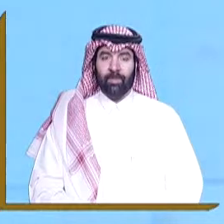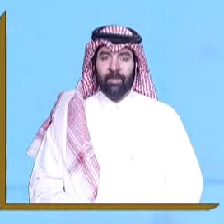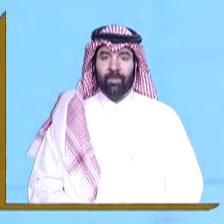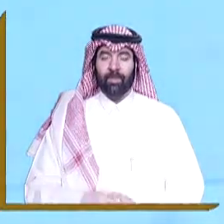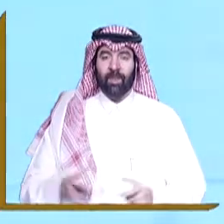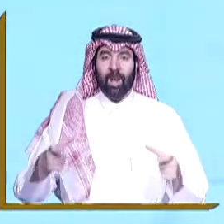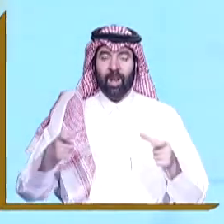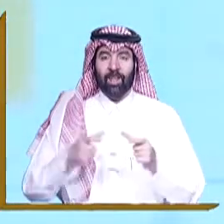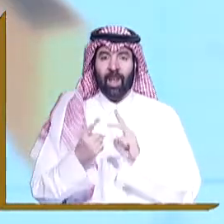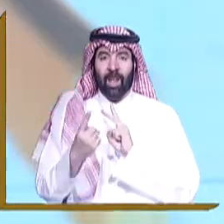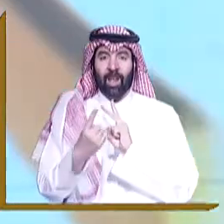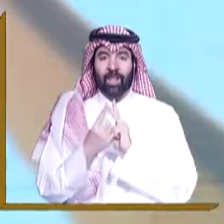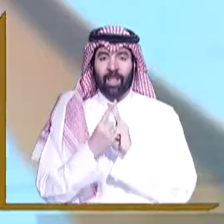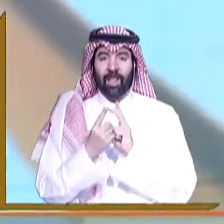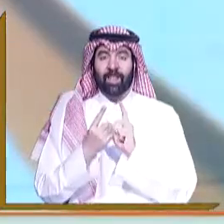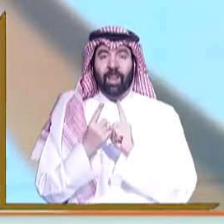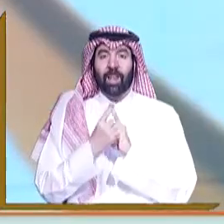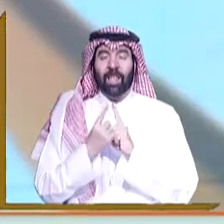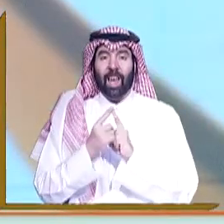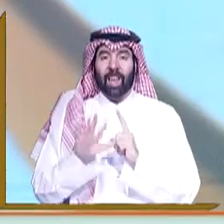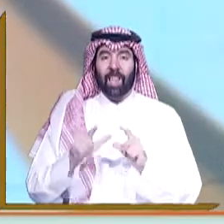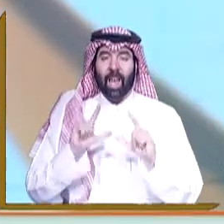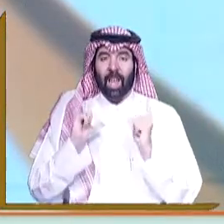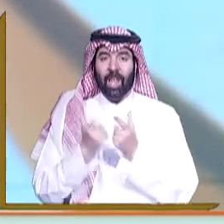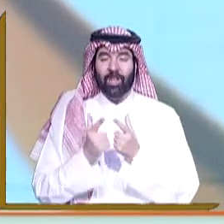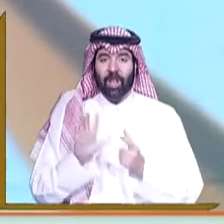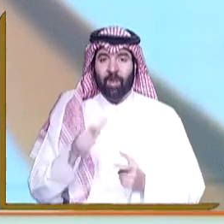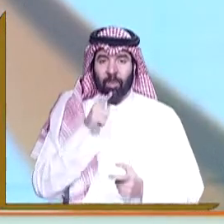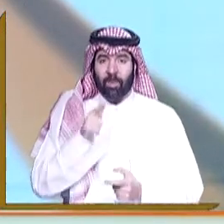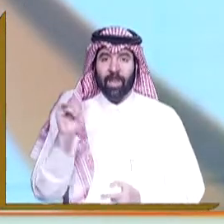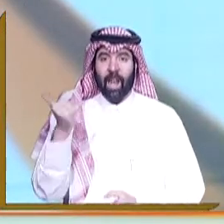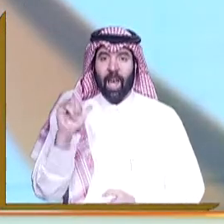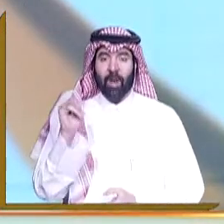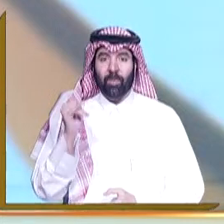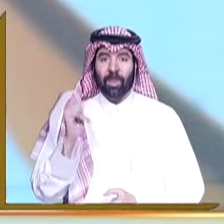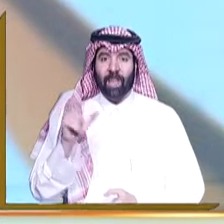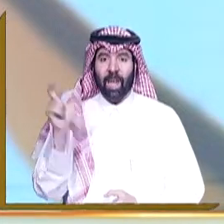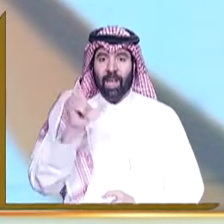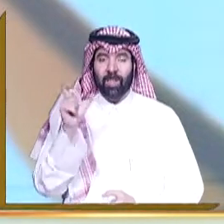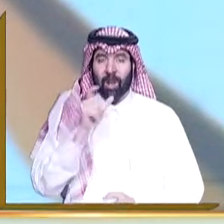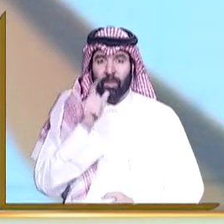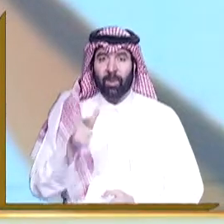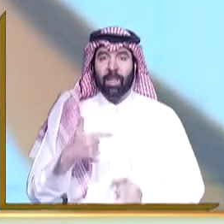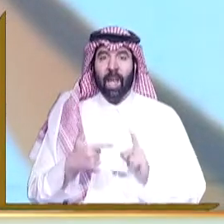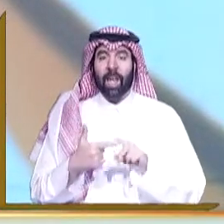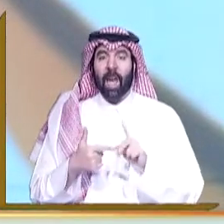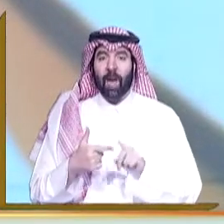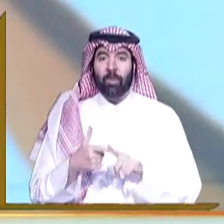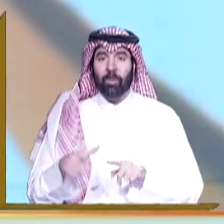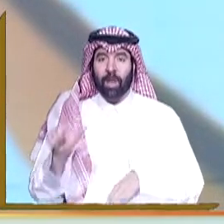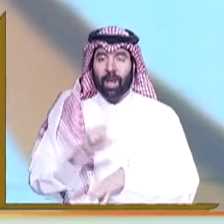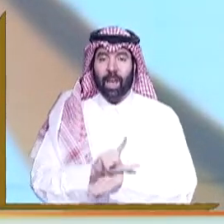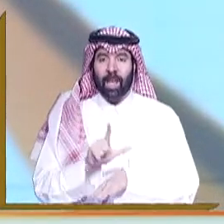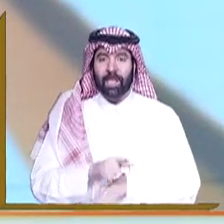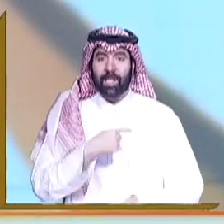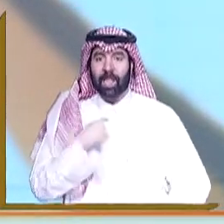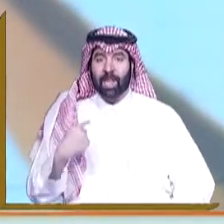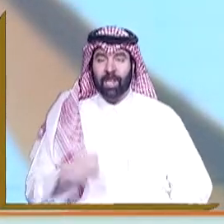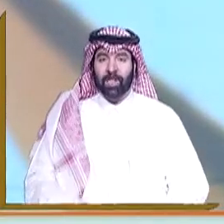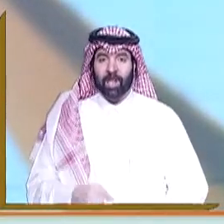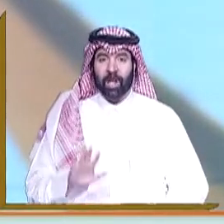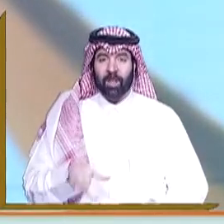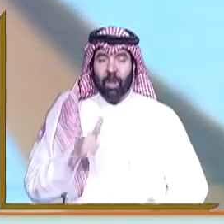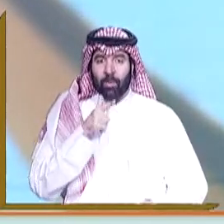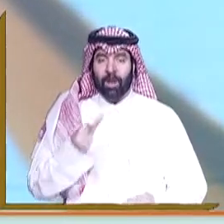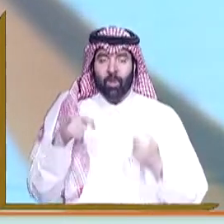التقى وفد اللجنة الوزارية العربية الإسلامية بنائب الرئيس الصيني هانغ جينغ، حيث أشاد صاحب السمو الأمير